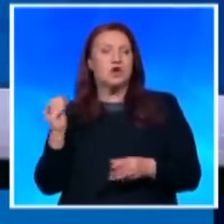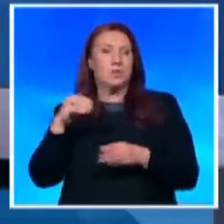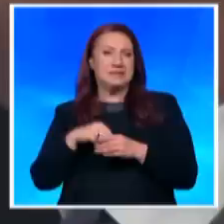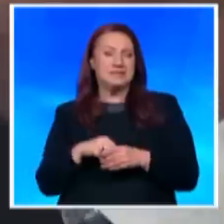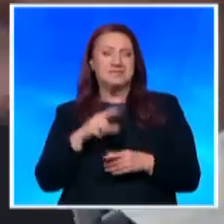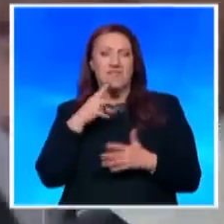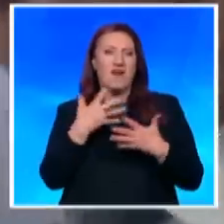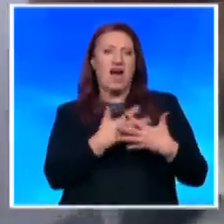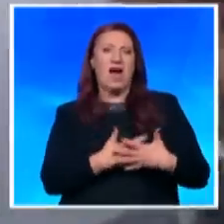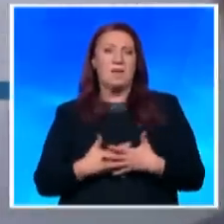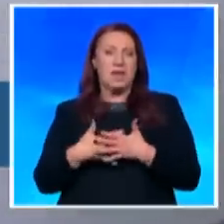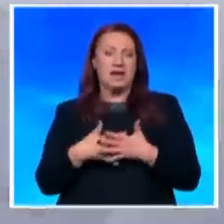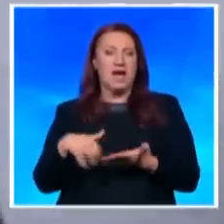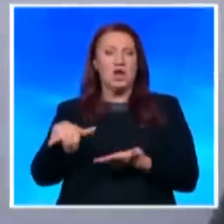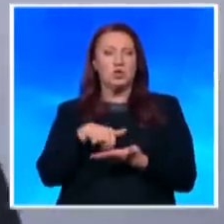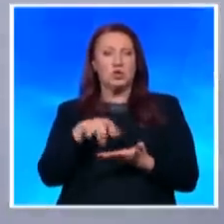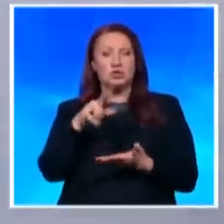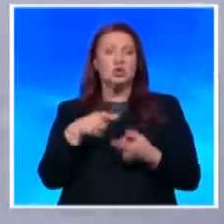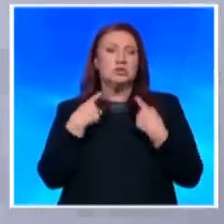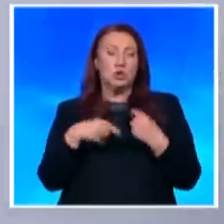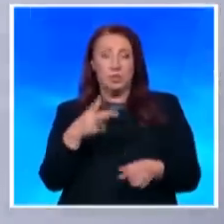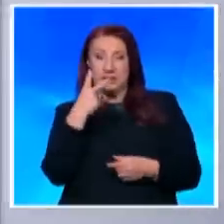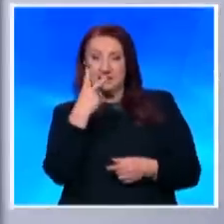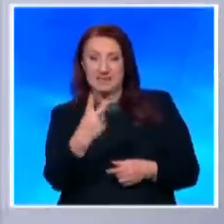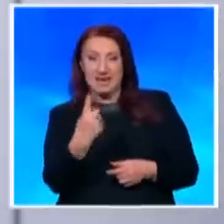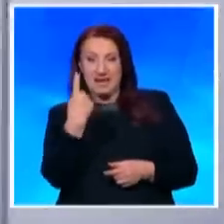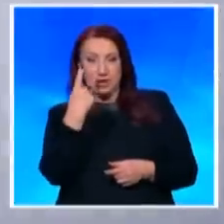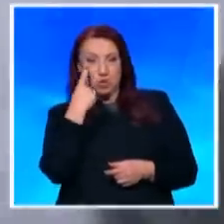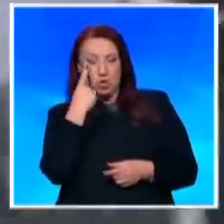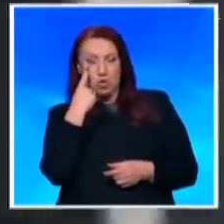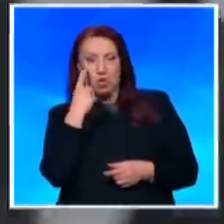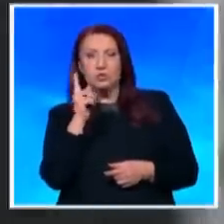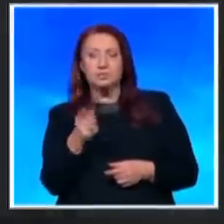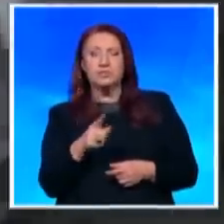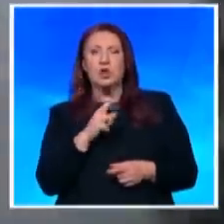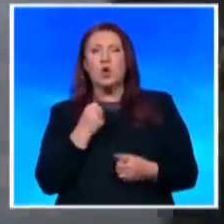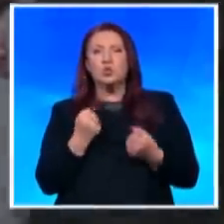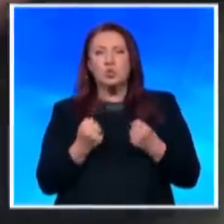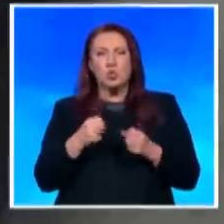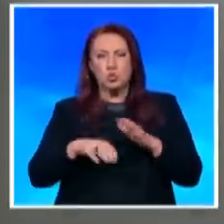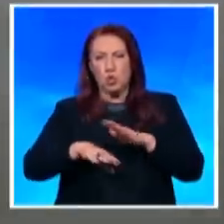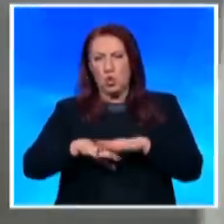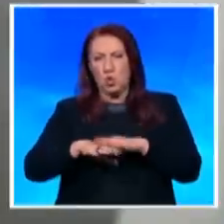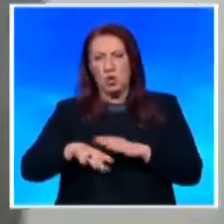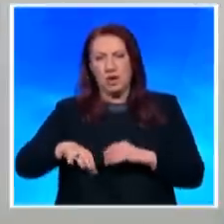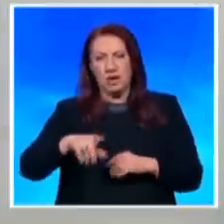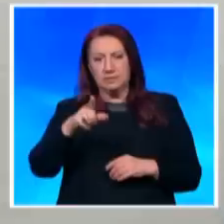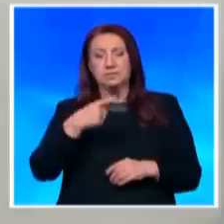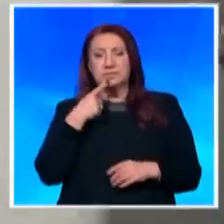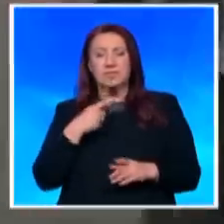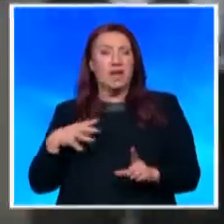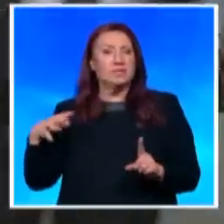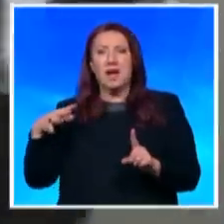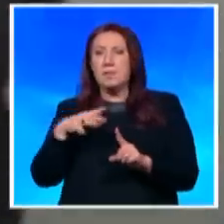Нью-Йорк. Рушди е загубил зрението на едното си око и движи с затруднение едната си ръка. Той беше нападнат с нощ на сцената в